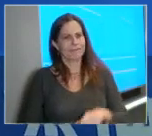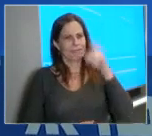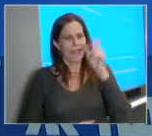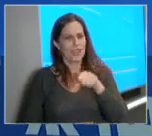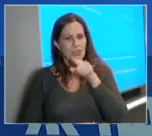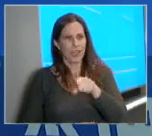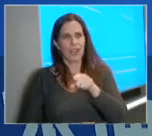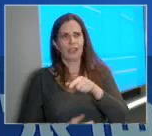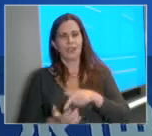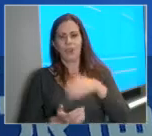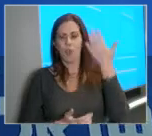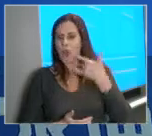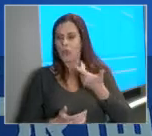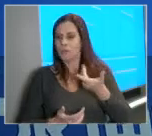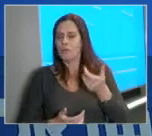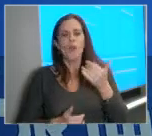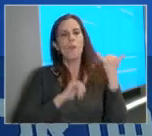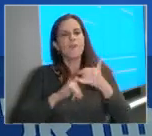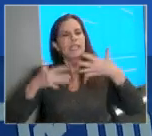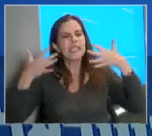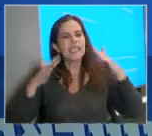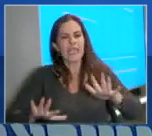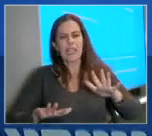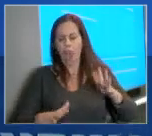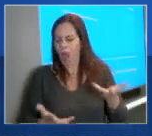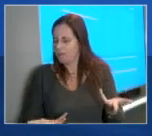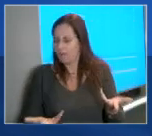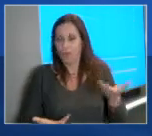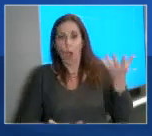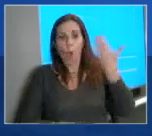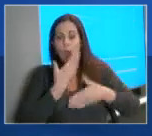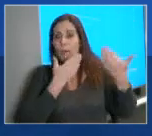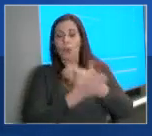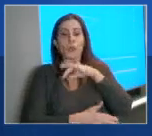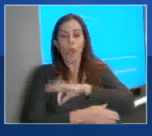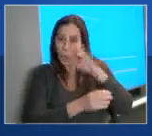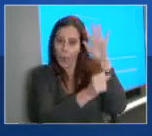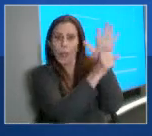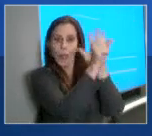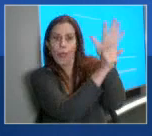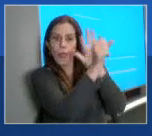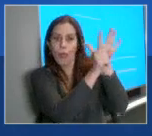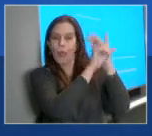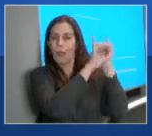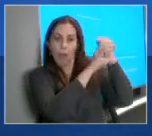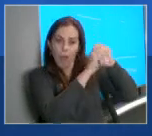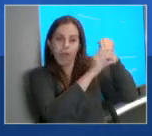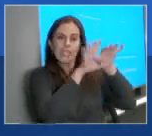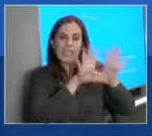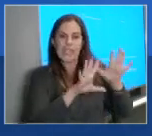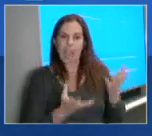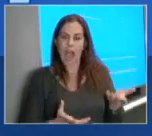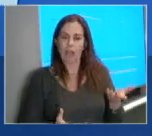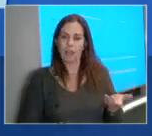האיש הזה יושב בזורי השנאה, מעוות את המוח לאנשים, לוקח עולים חדשים מרוסיה ומכניס בהם שנאה נגד אנשים